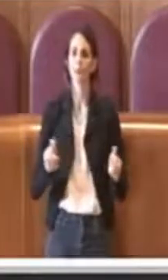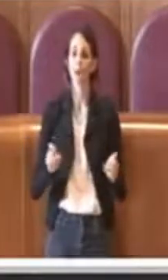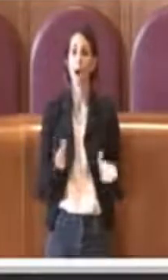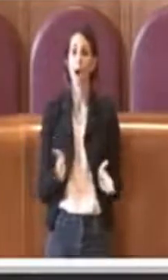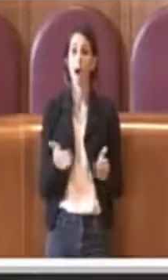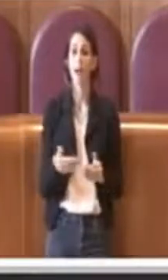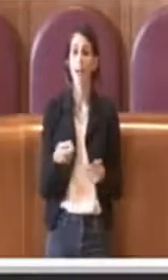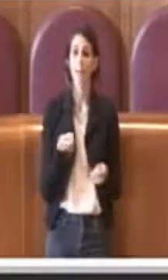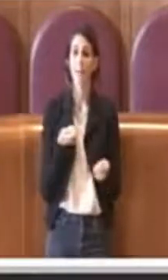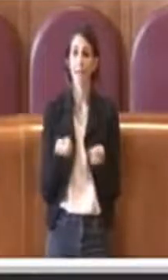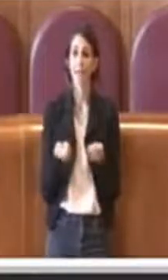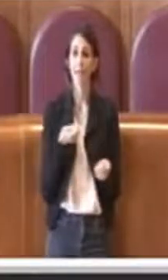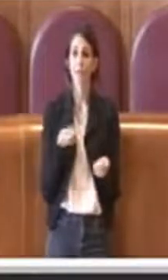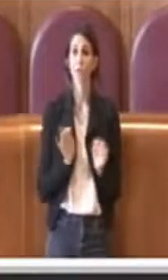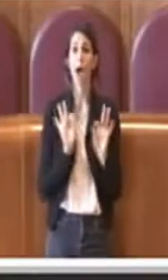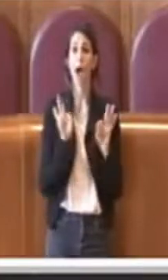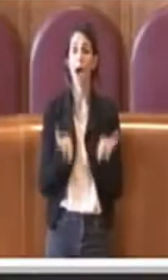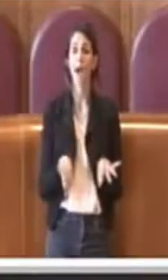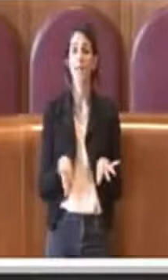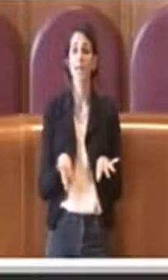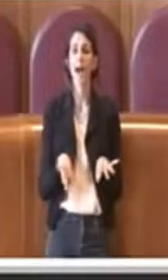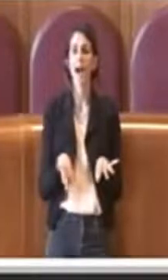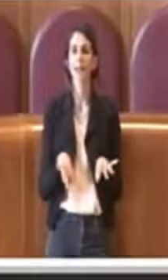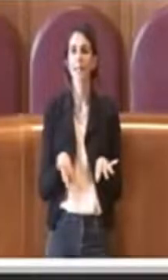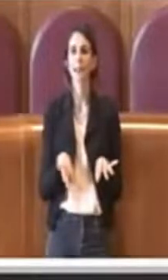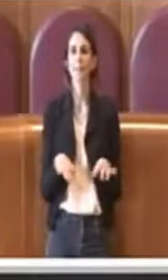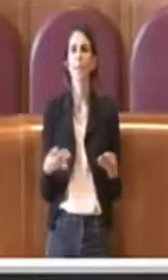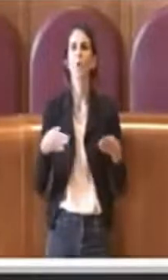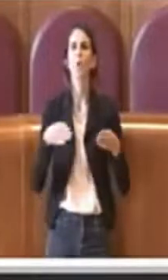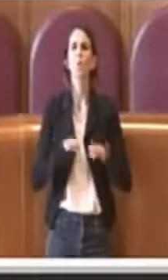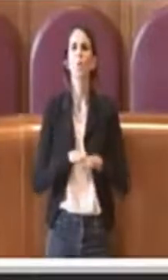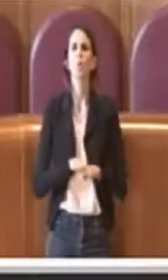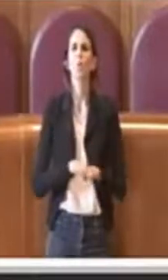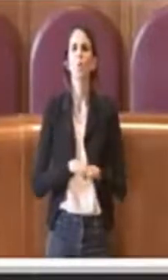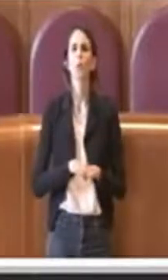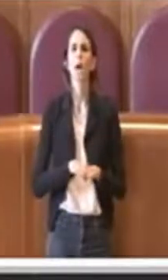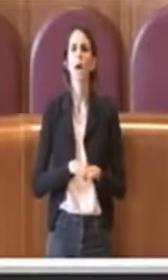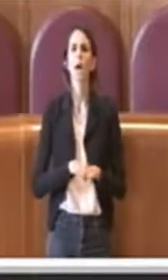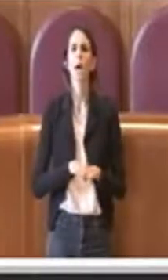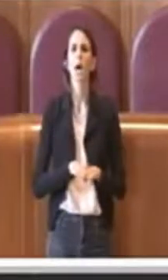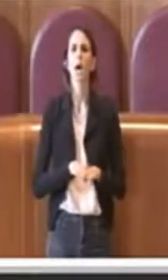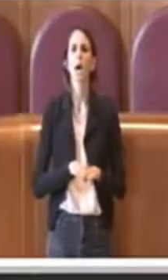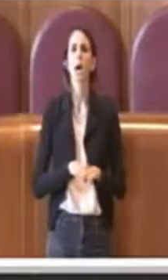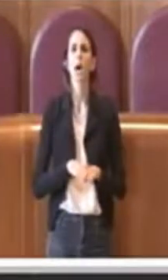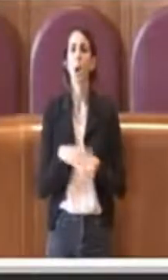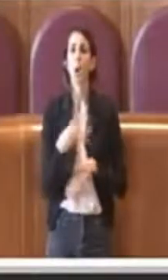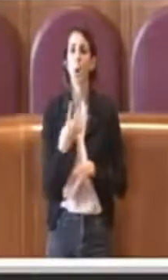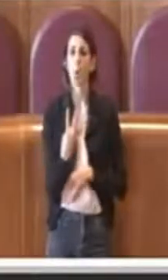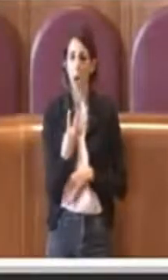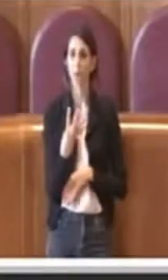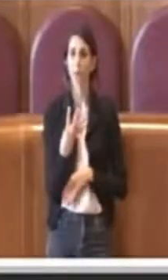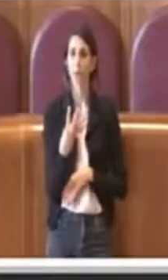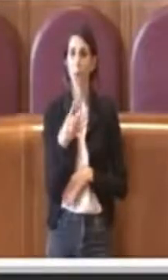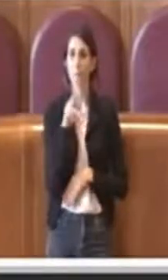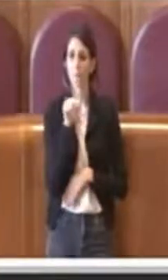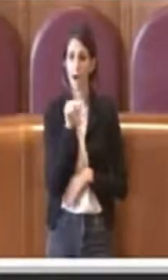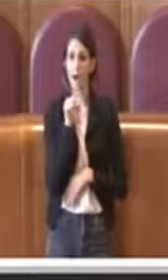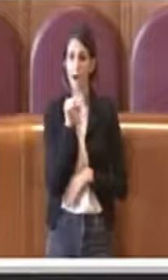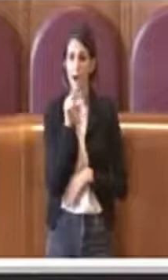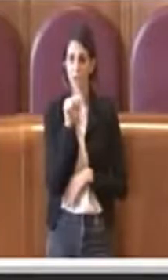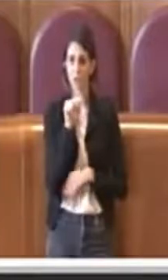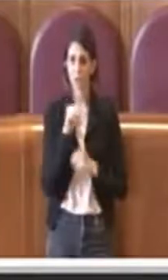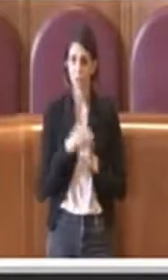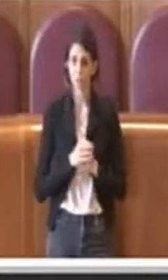è arrivato a un punto di chiusura il 4d il 4 di marzo ha mandato la relazione